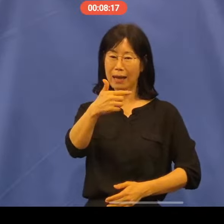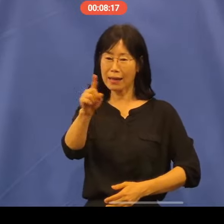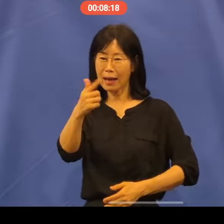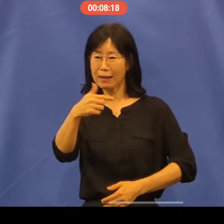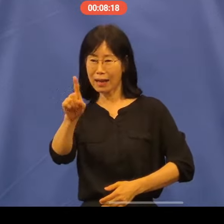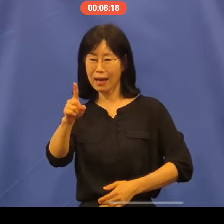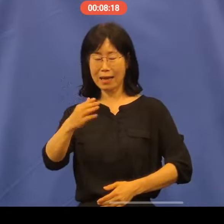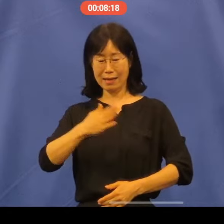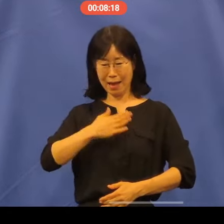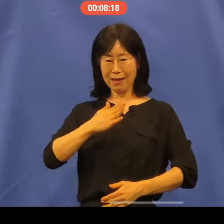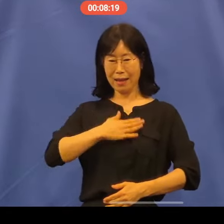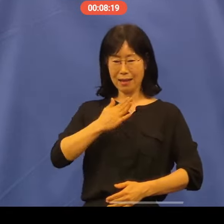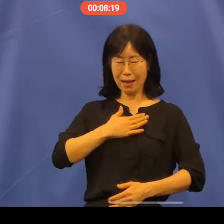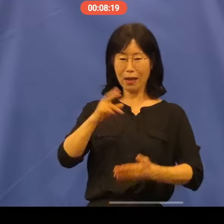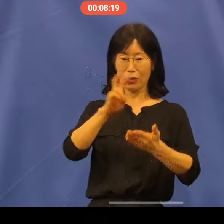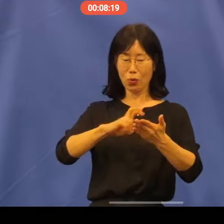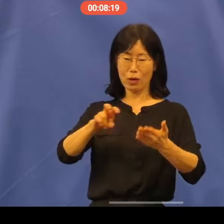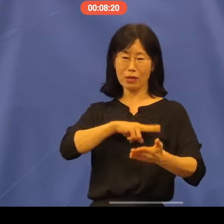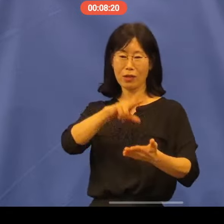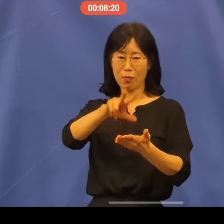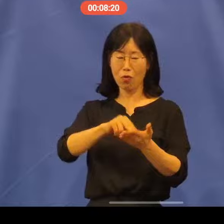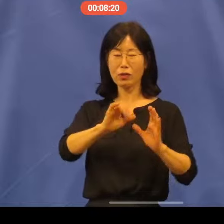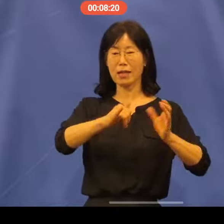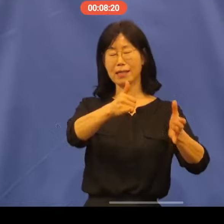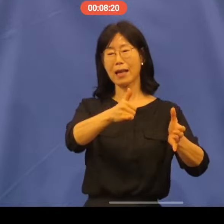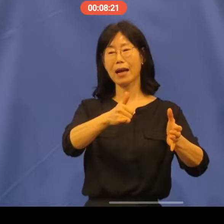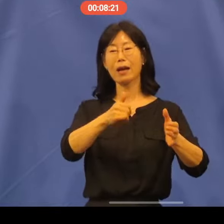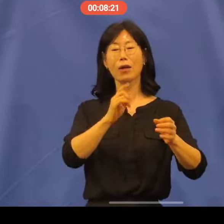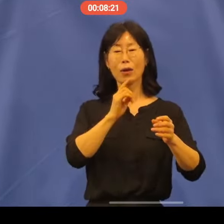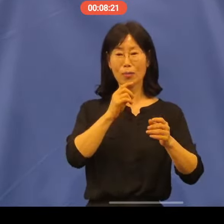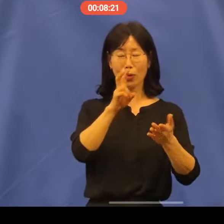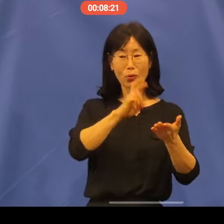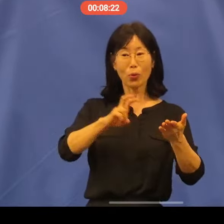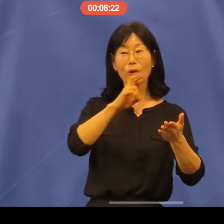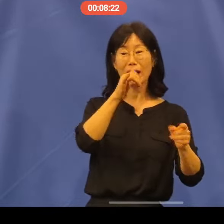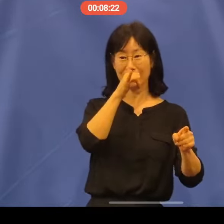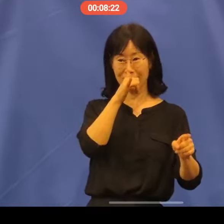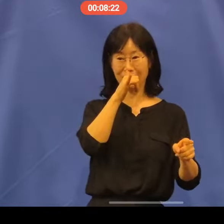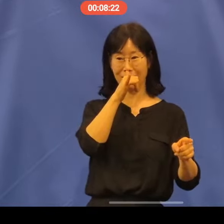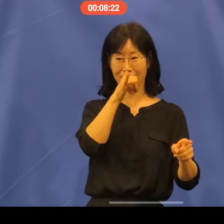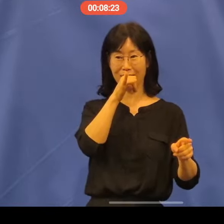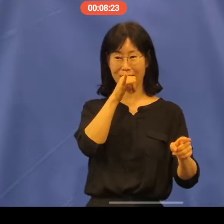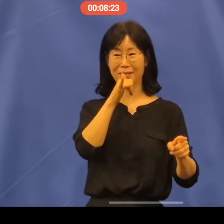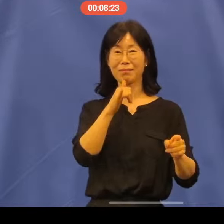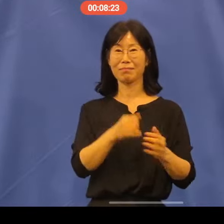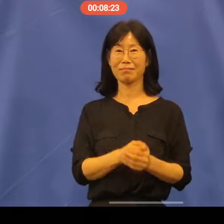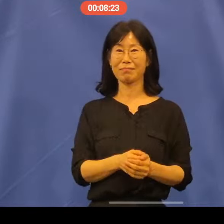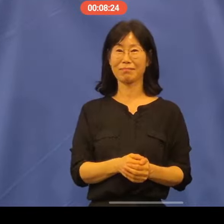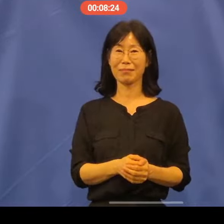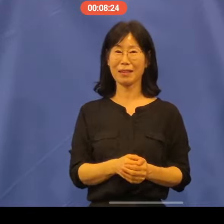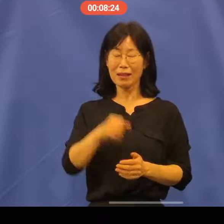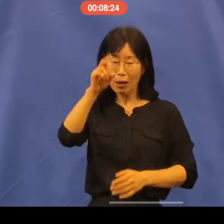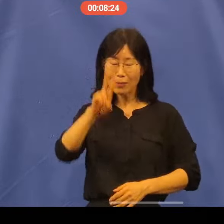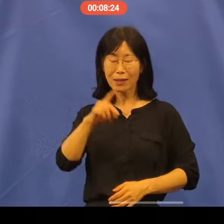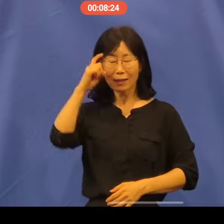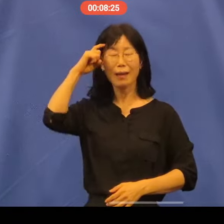죄인의 특성이에요 그게. 나 무슨 노래 갑자기 그게 생각나네. 원고에 없는 거예요.